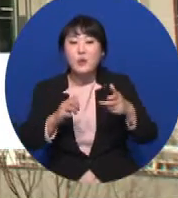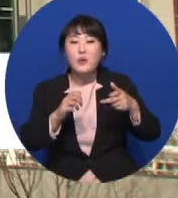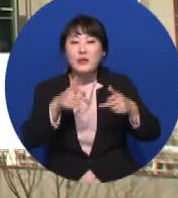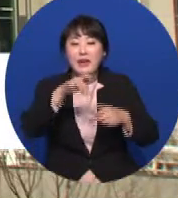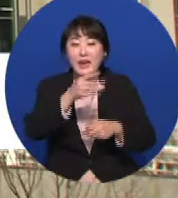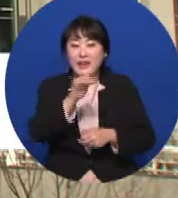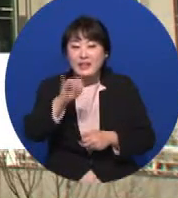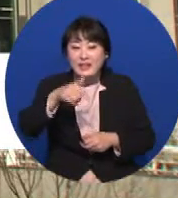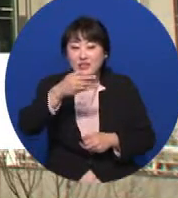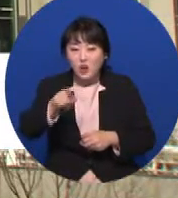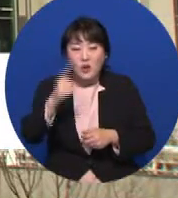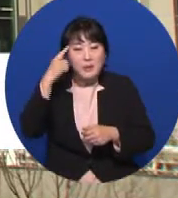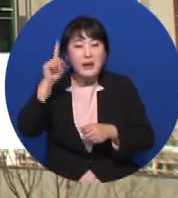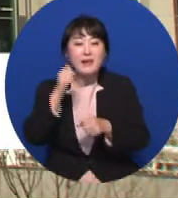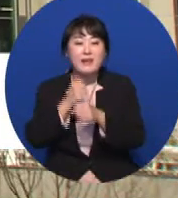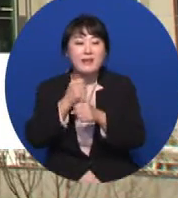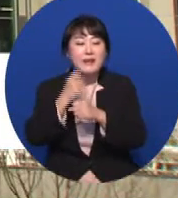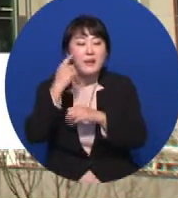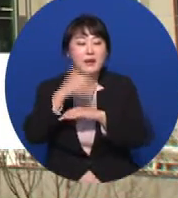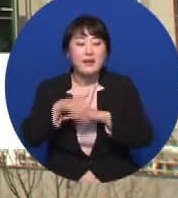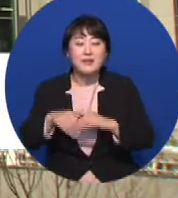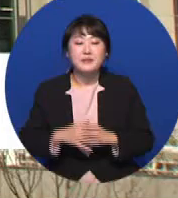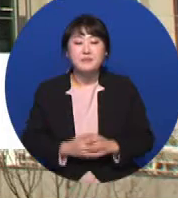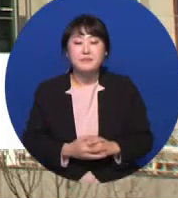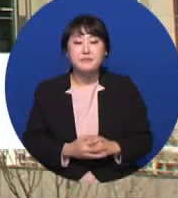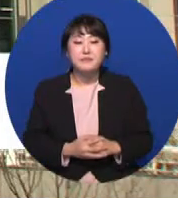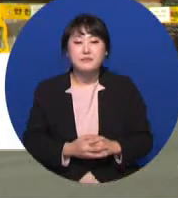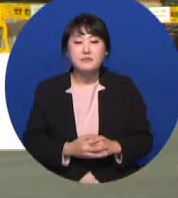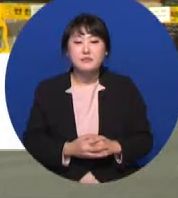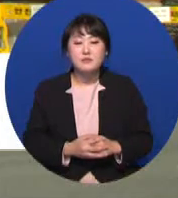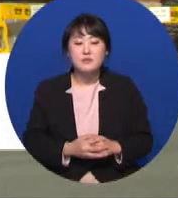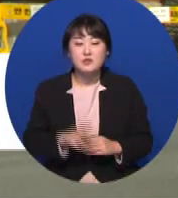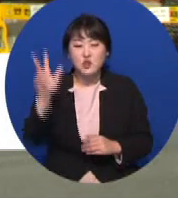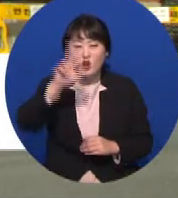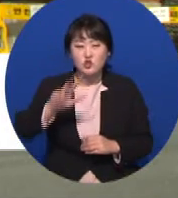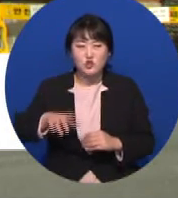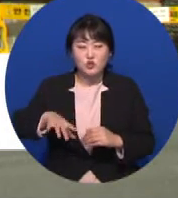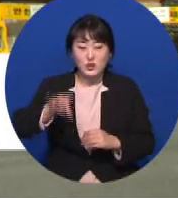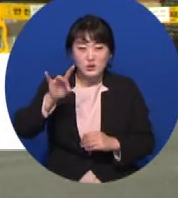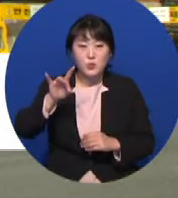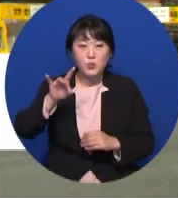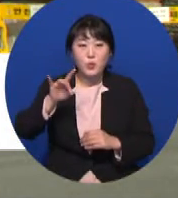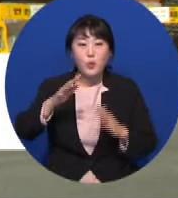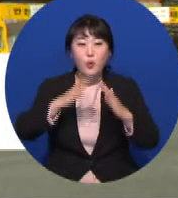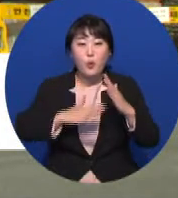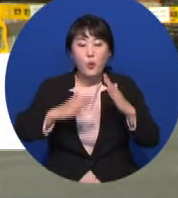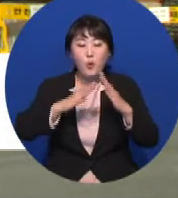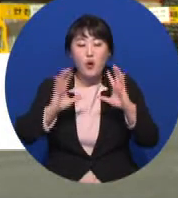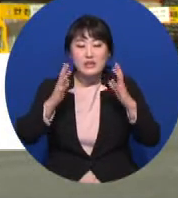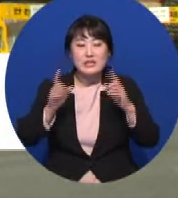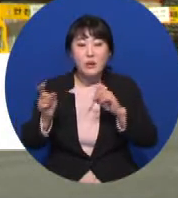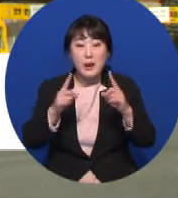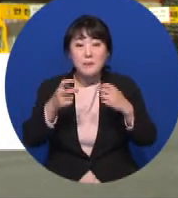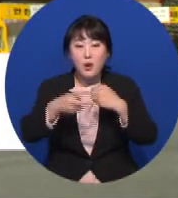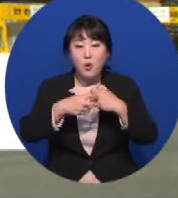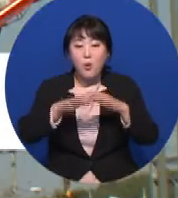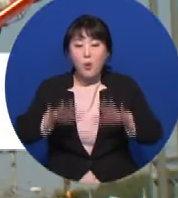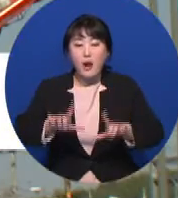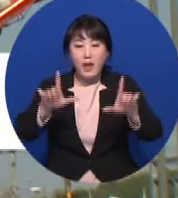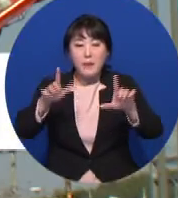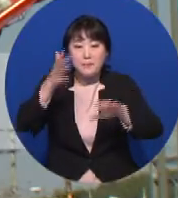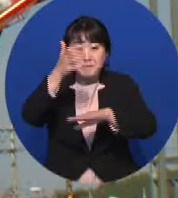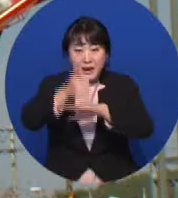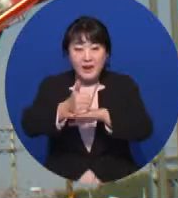개발할 계획입니다 한편 대전의 들어서는 전국 최초의 00 어린이 재활병원 은 올해 말 개원을 목표로